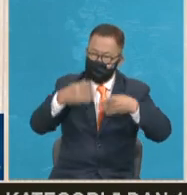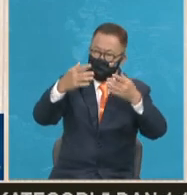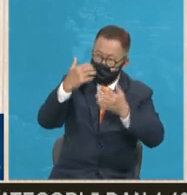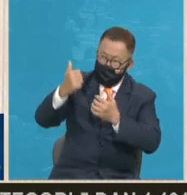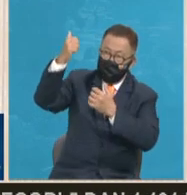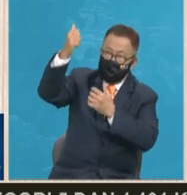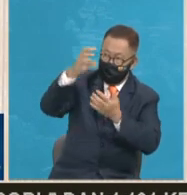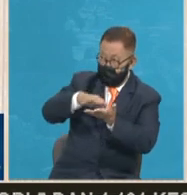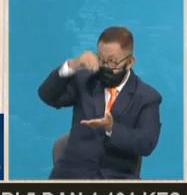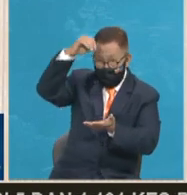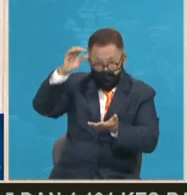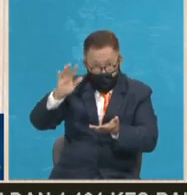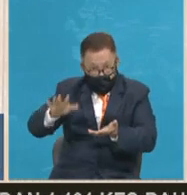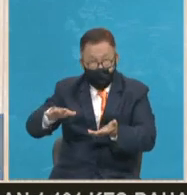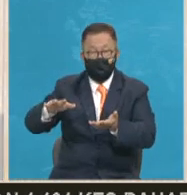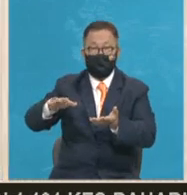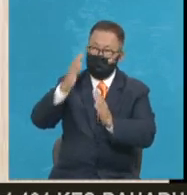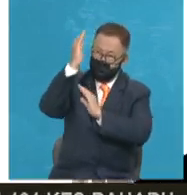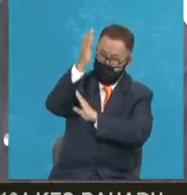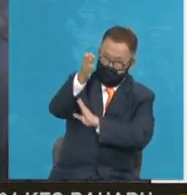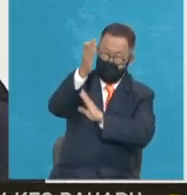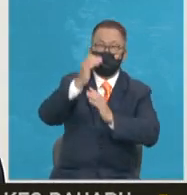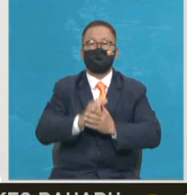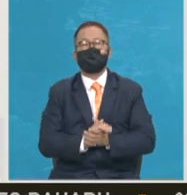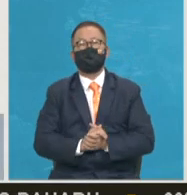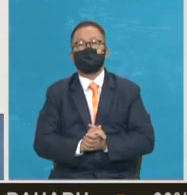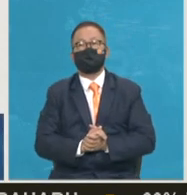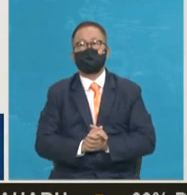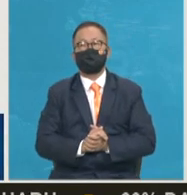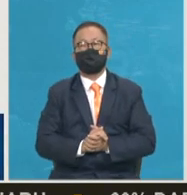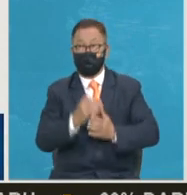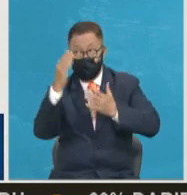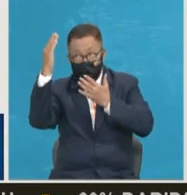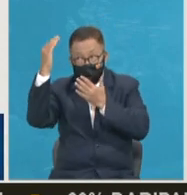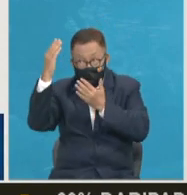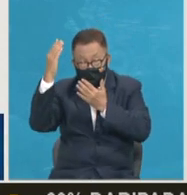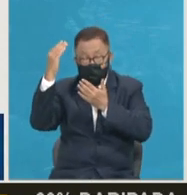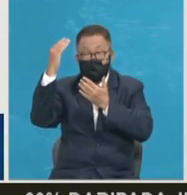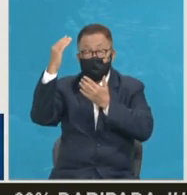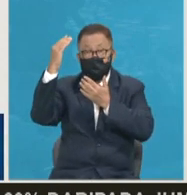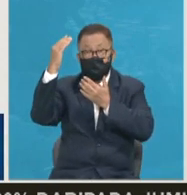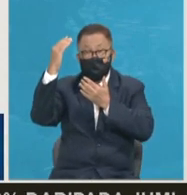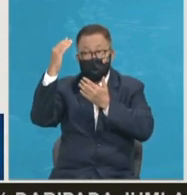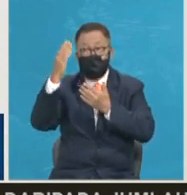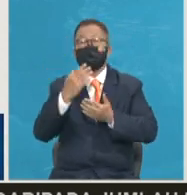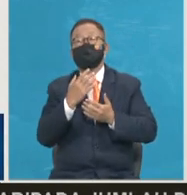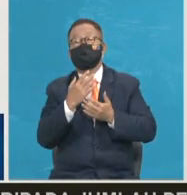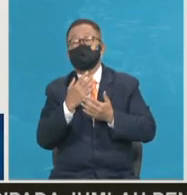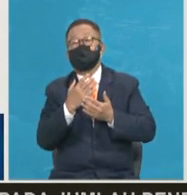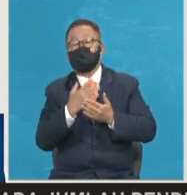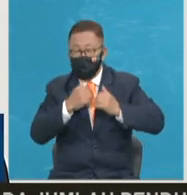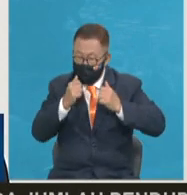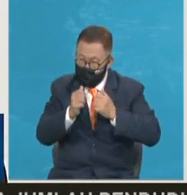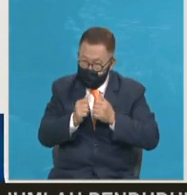best for the students am in the future Saya berharap masukkan datang Saya akan